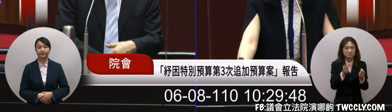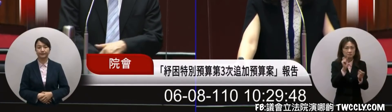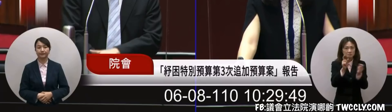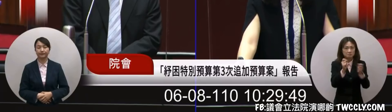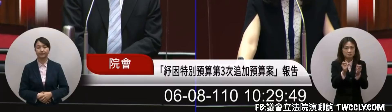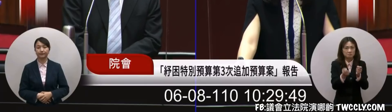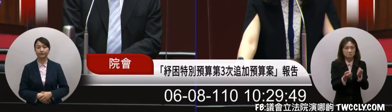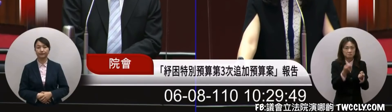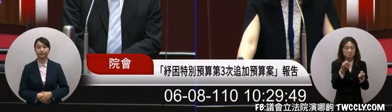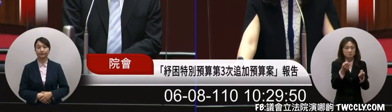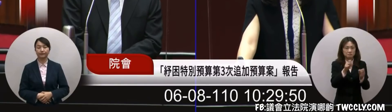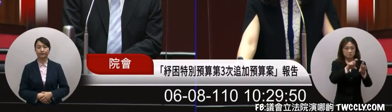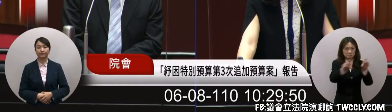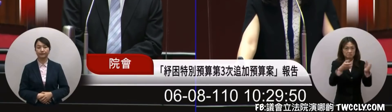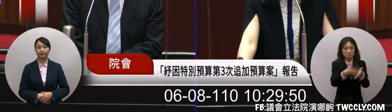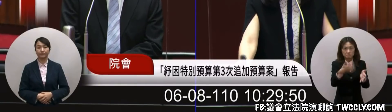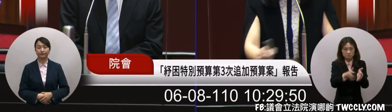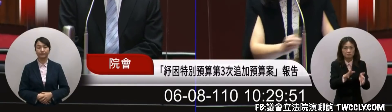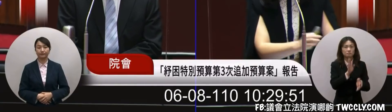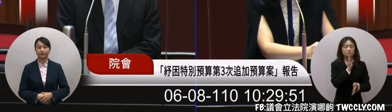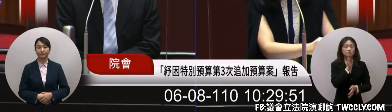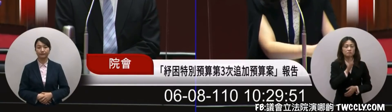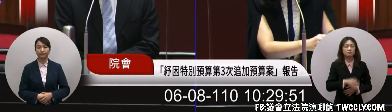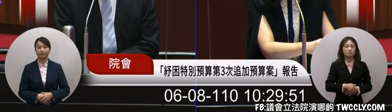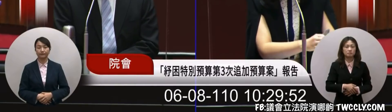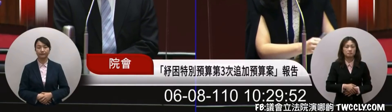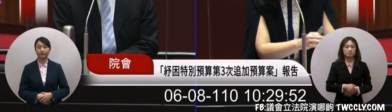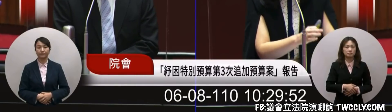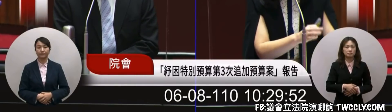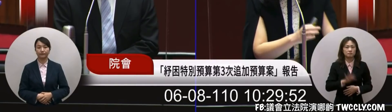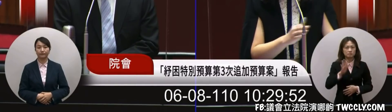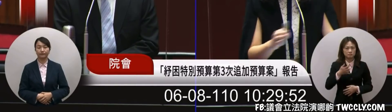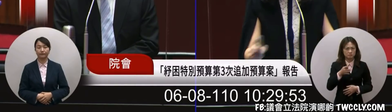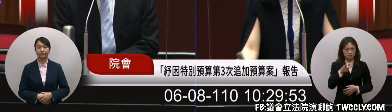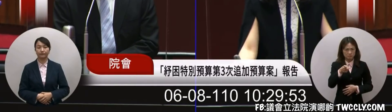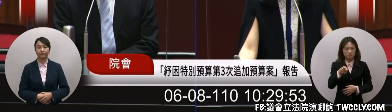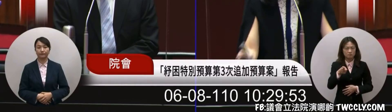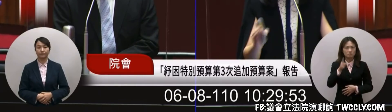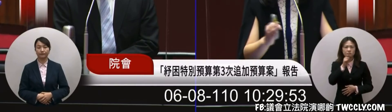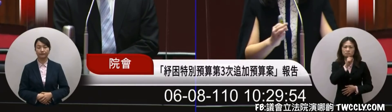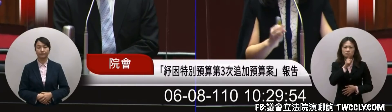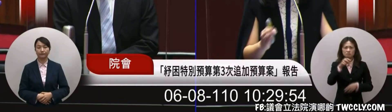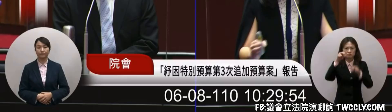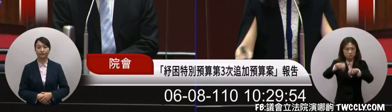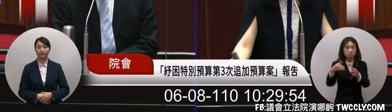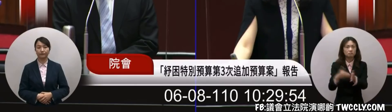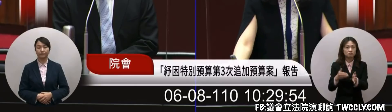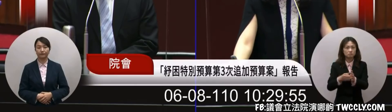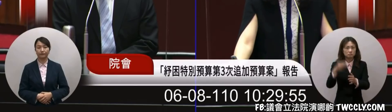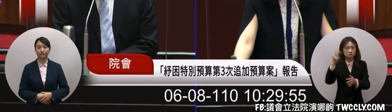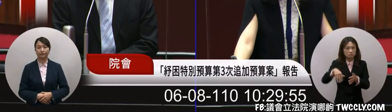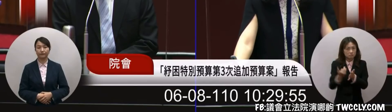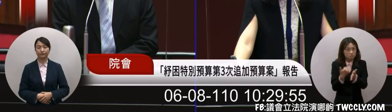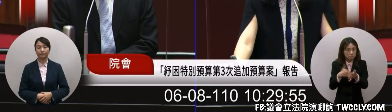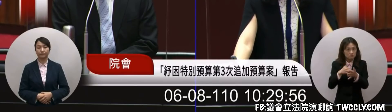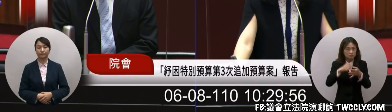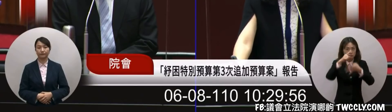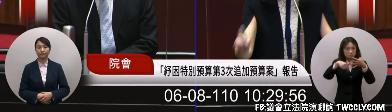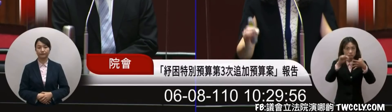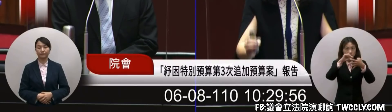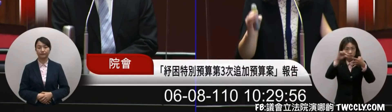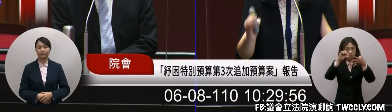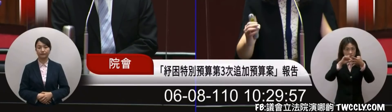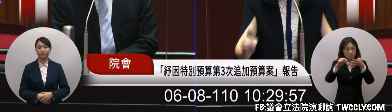这个是没有问题的。但是我们想请教的是，您已经说到都已经签约了，也预计 Q1 跟 Q2 要出货，